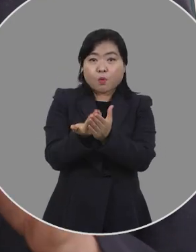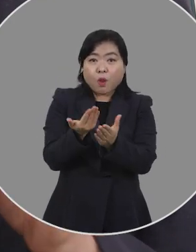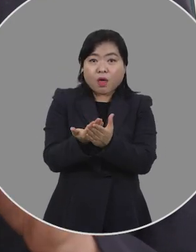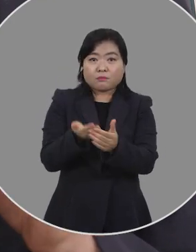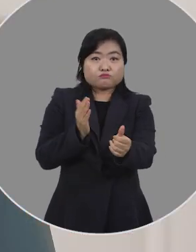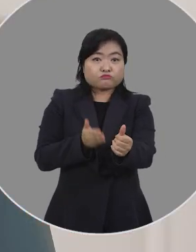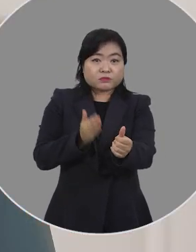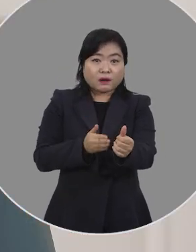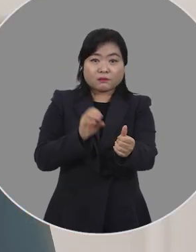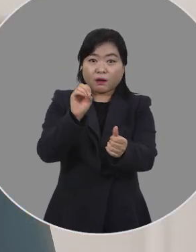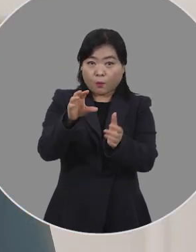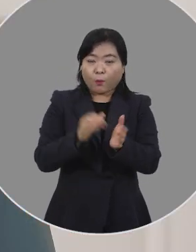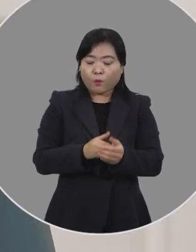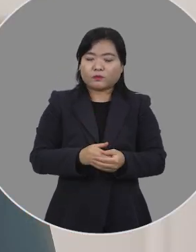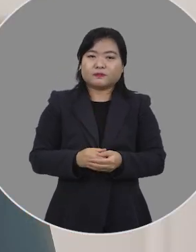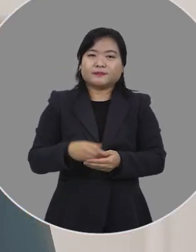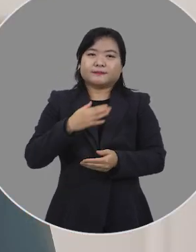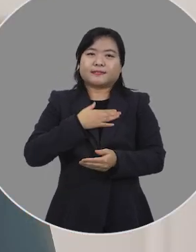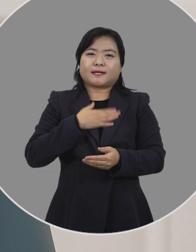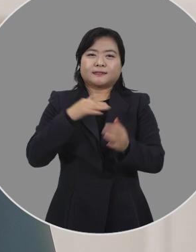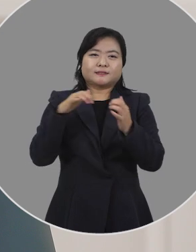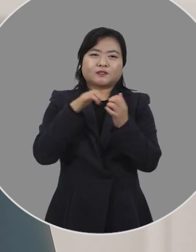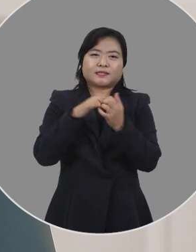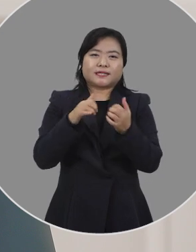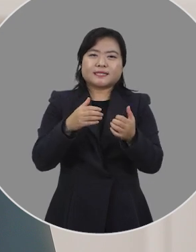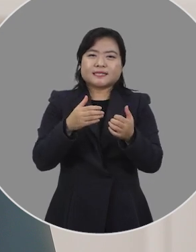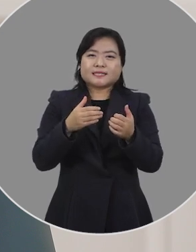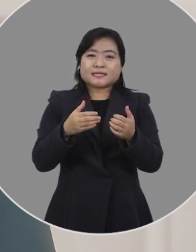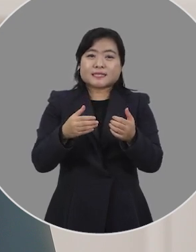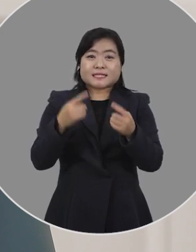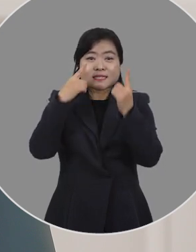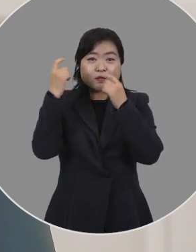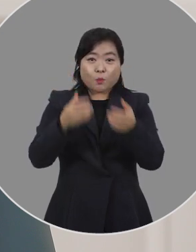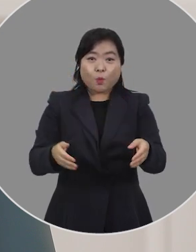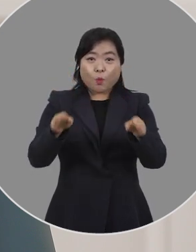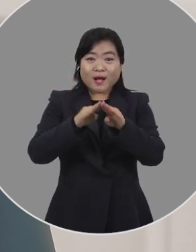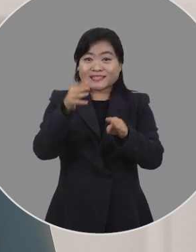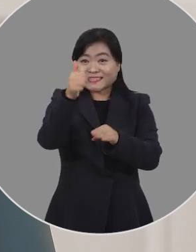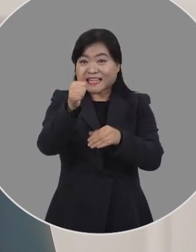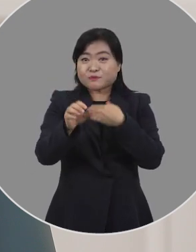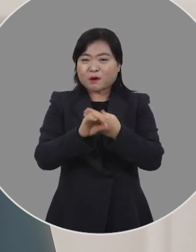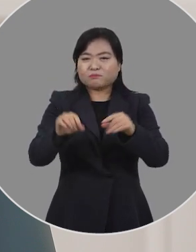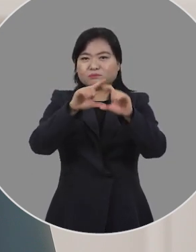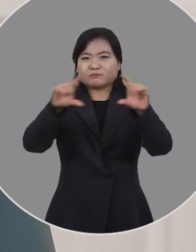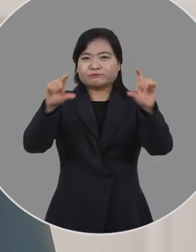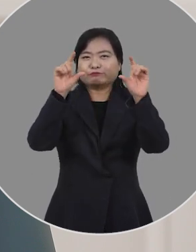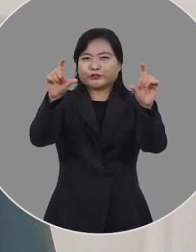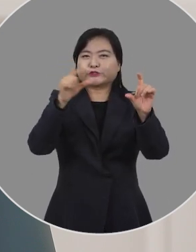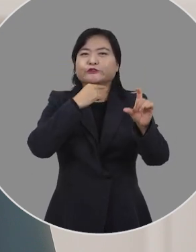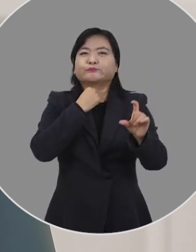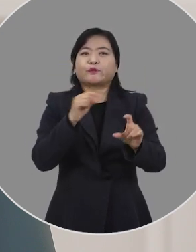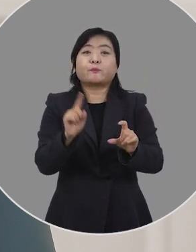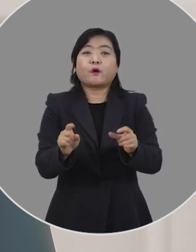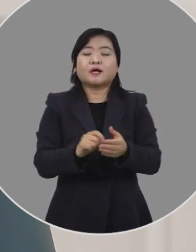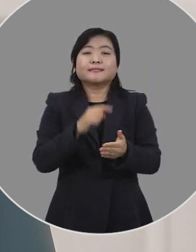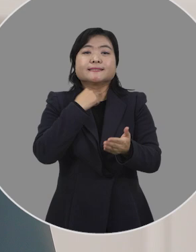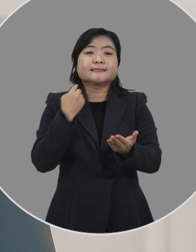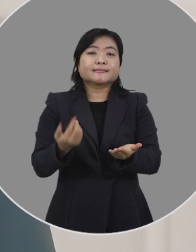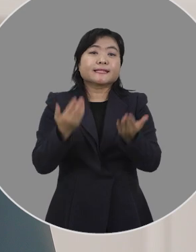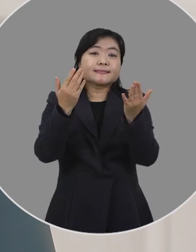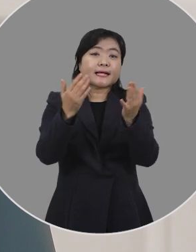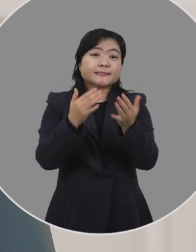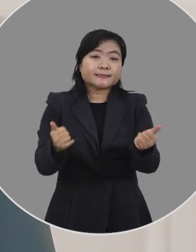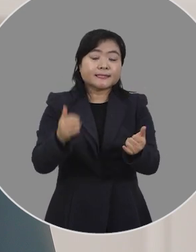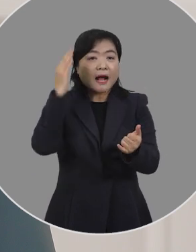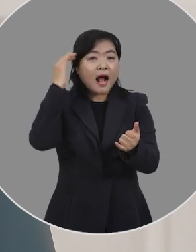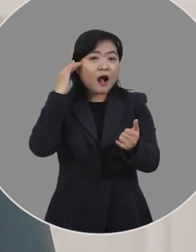부탁을 했고 제가 전쟁기념관 관장이면 그 앞에 이렇게 플랜카드 붙이고 싶어요. 이